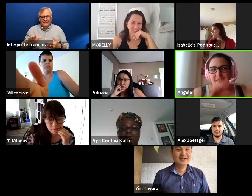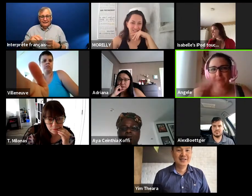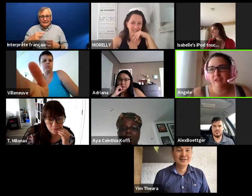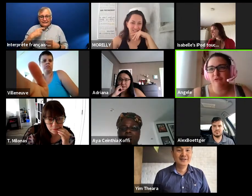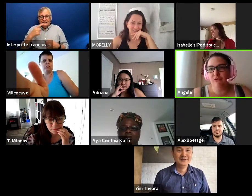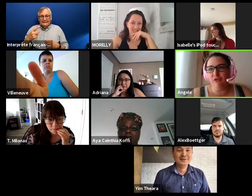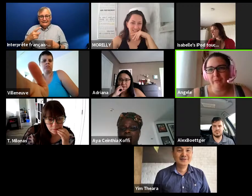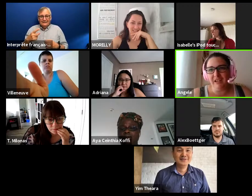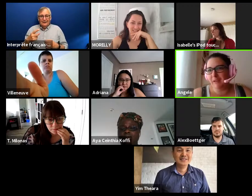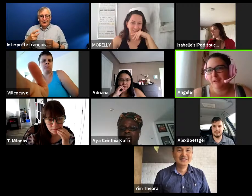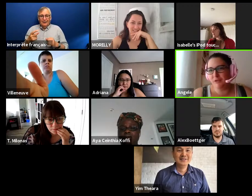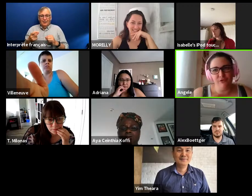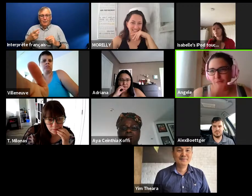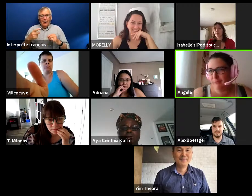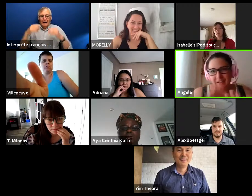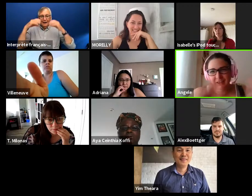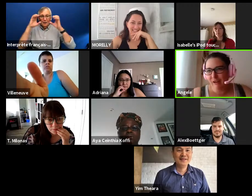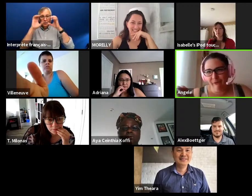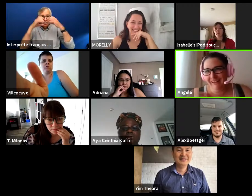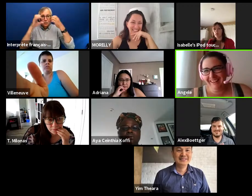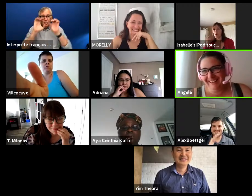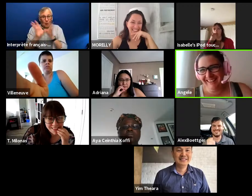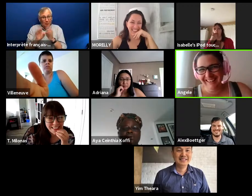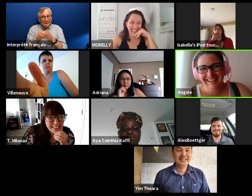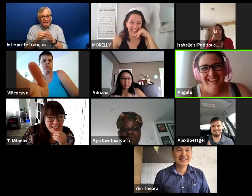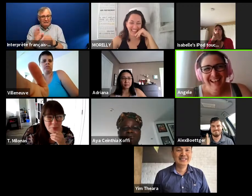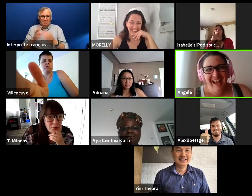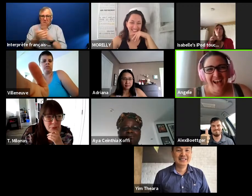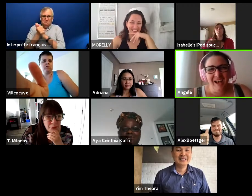je suis experte en Google Meet, mais Zoom, non.